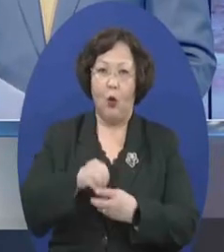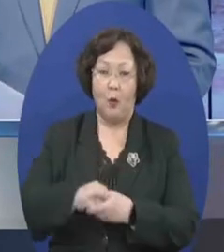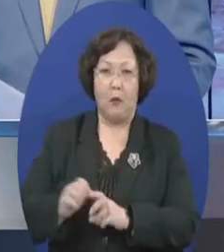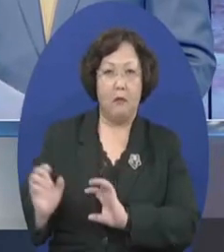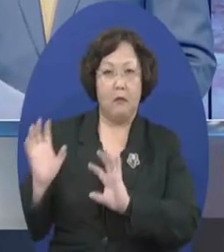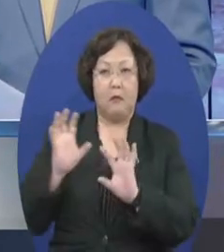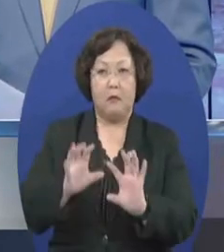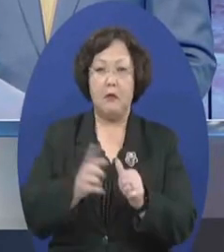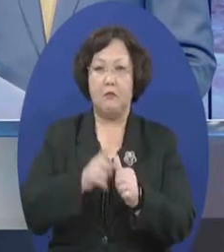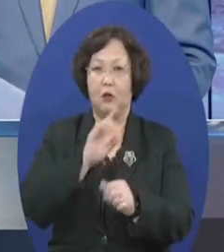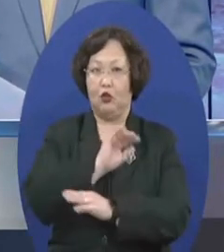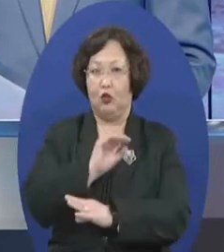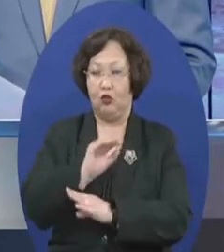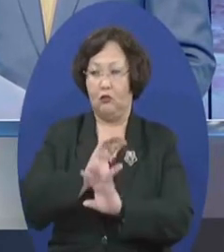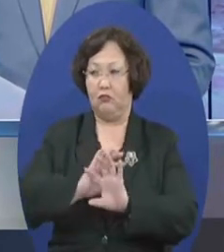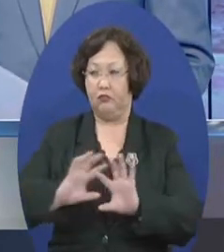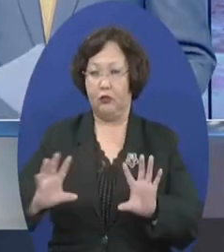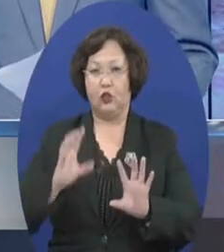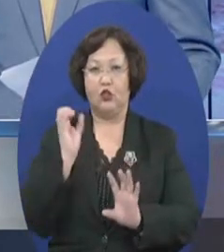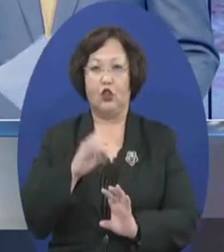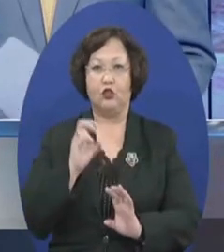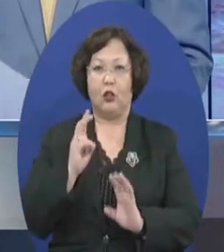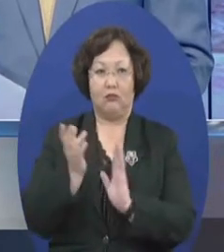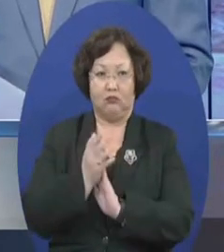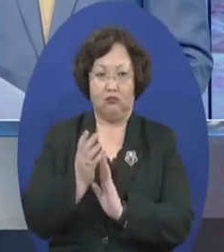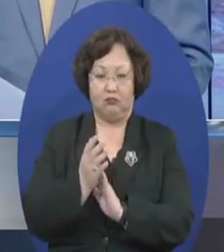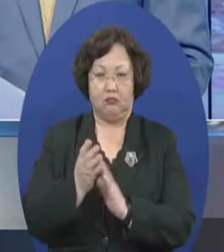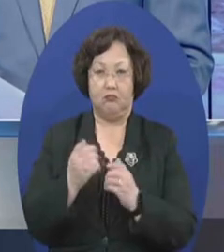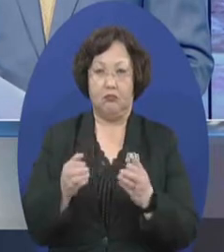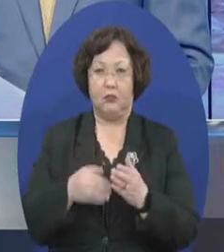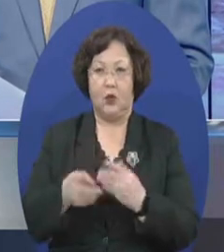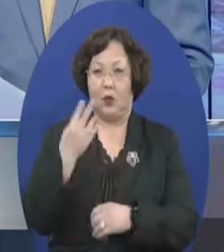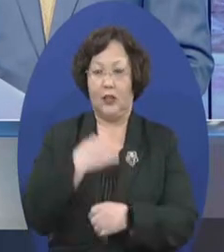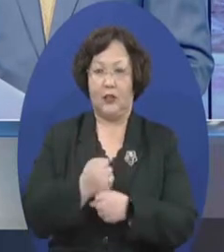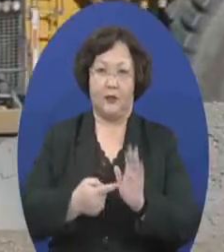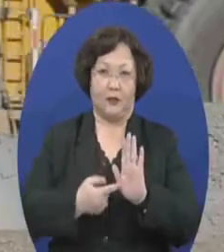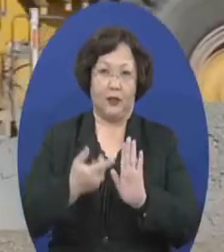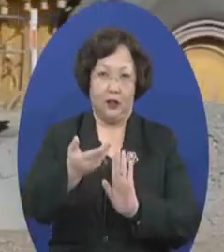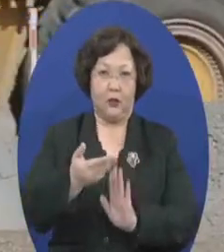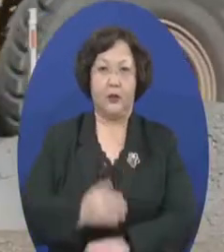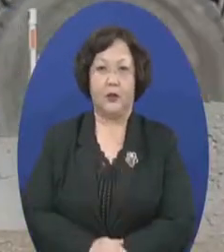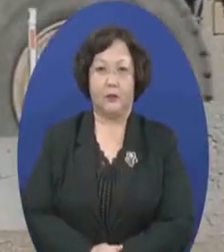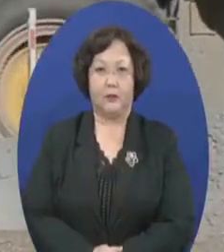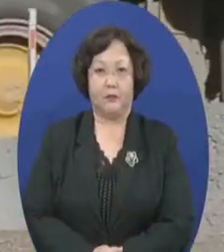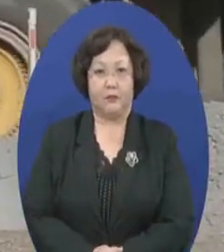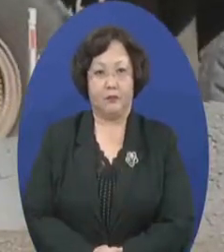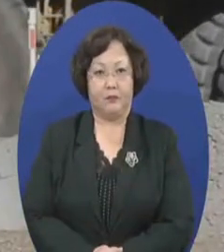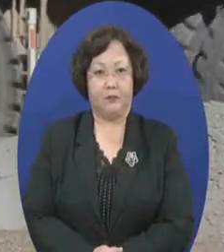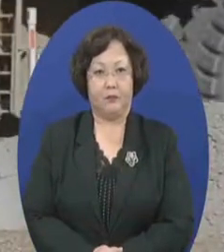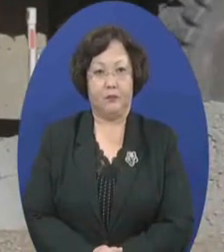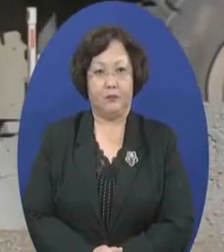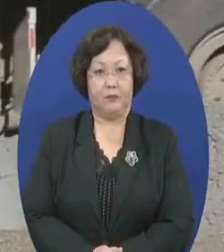оролцогч талуудын төлөөлөл оролцож энэхүү ёслолд оролцлоо. За ингээд дэсэлгээний үйл явцаас одоо харуулъя.